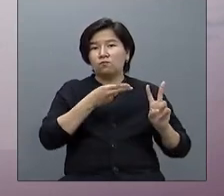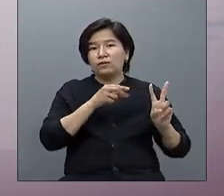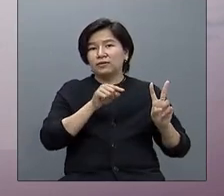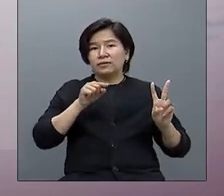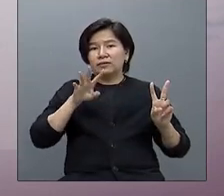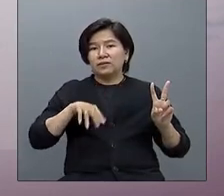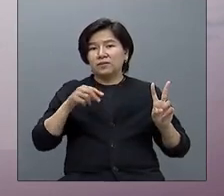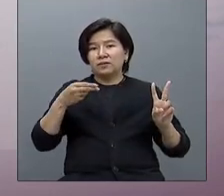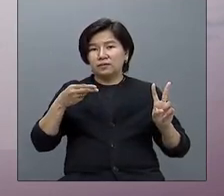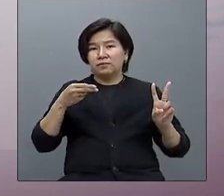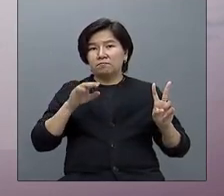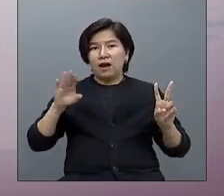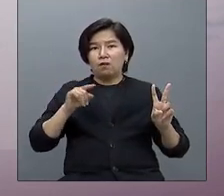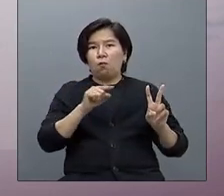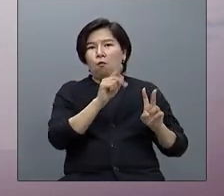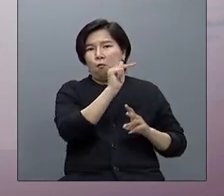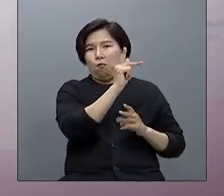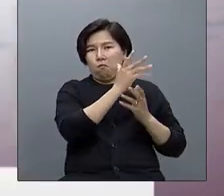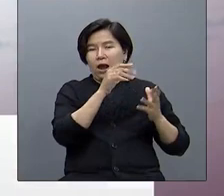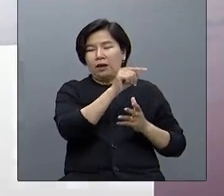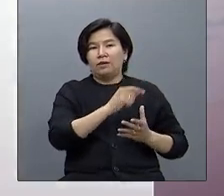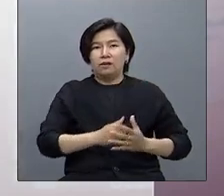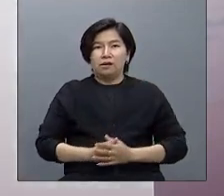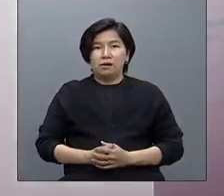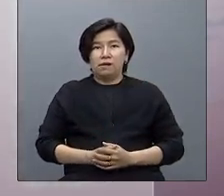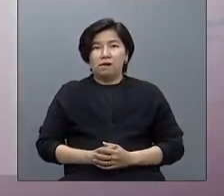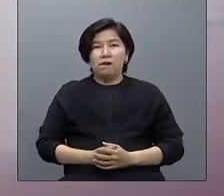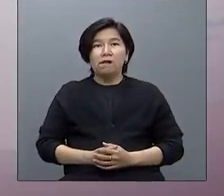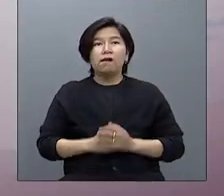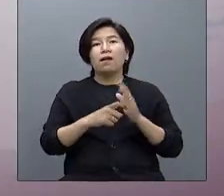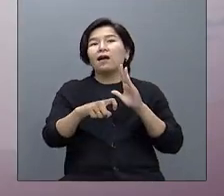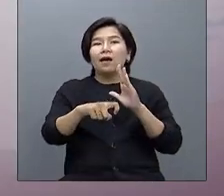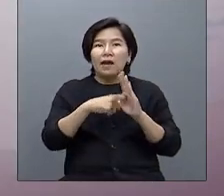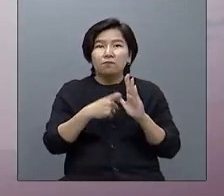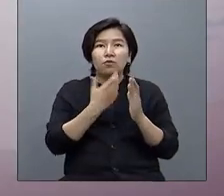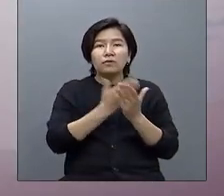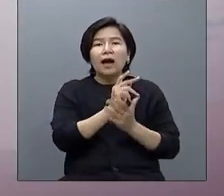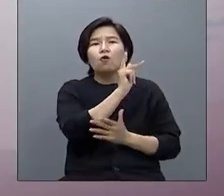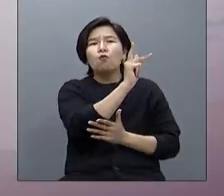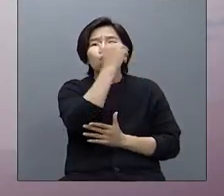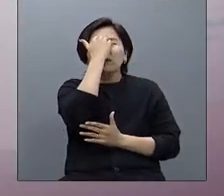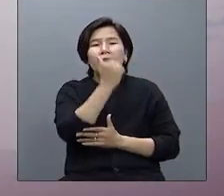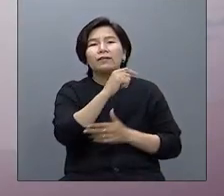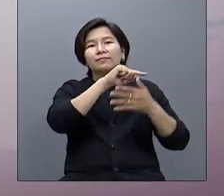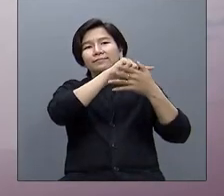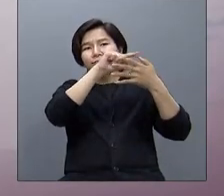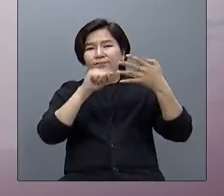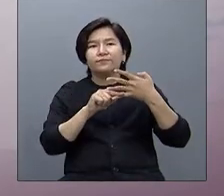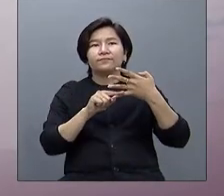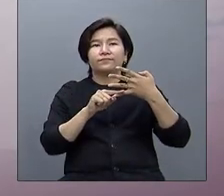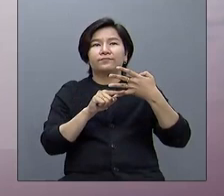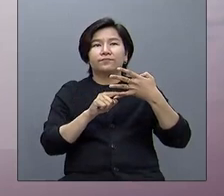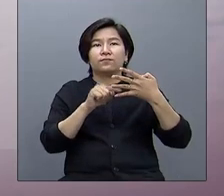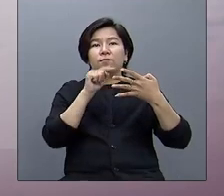ทมีหนี้นอกระบบสูงสุดค่ะสาเหตุของการกู้ยืมเงินนอกระบบมี4เรื่องด้วยกันอันดับ1เลยนะค